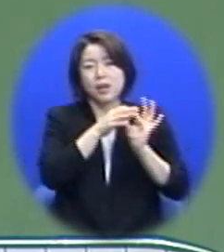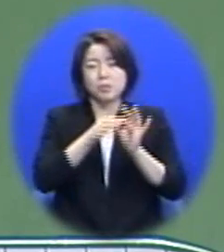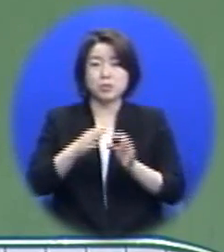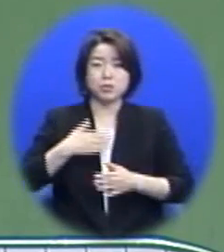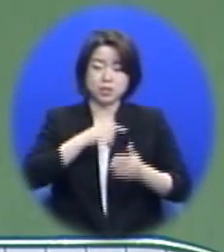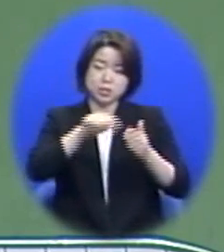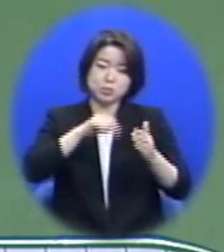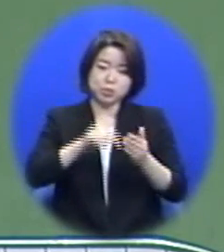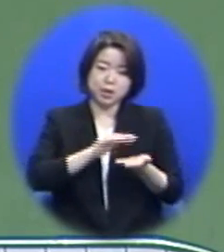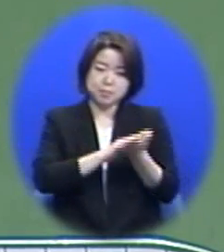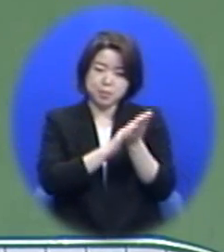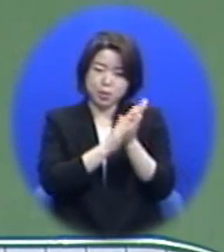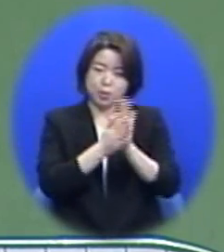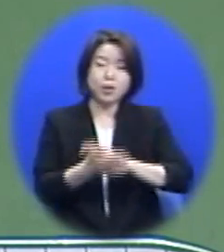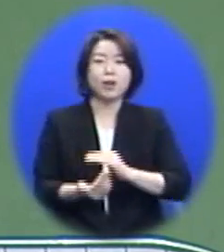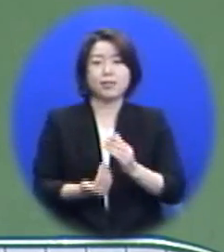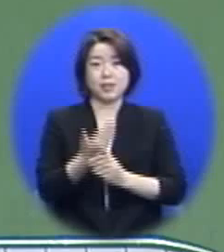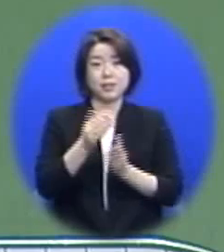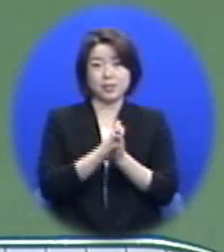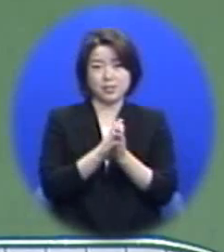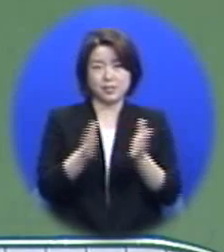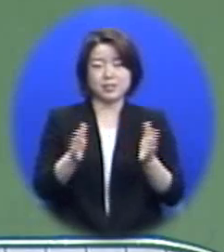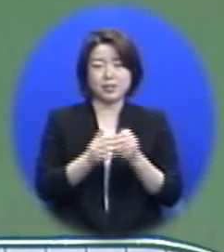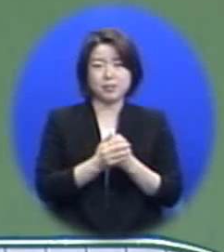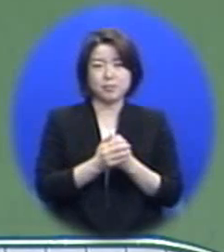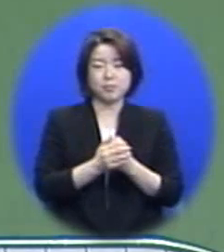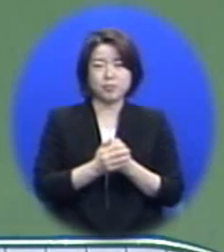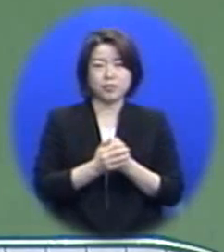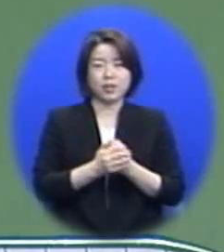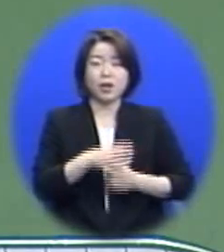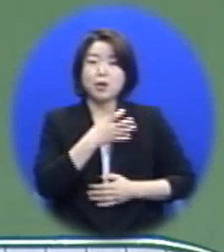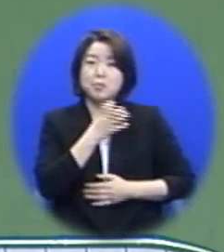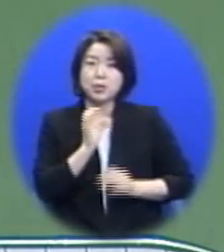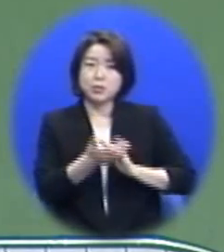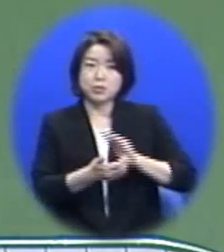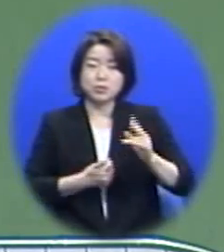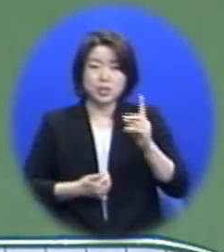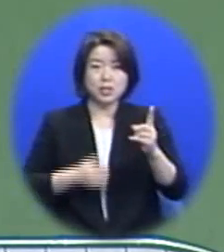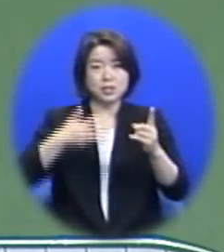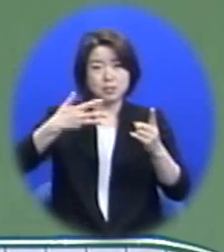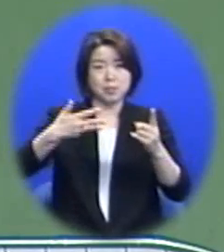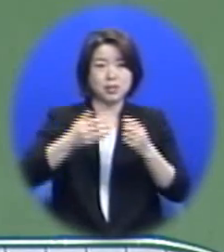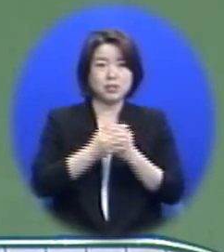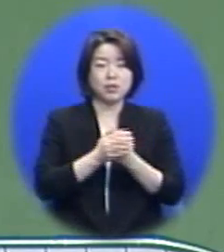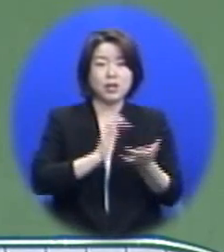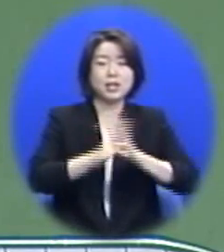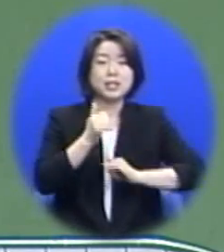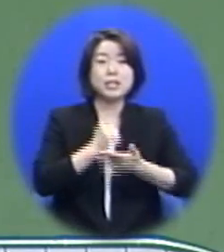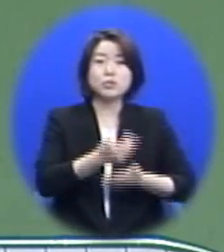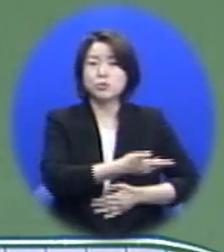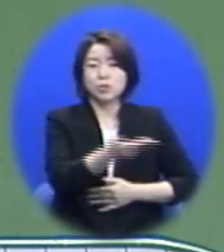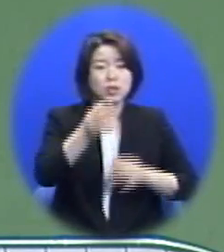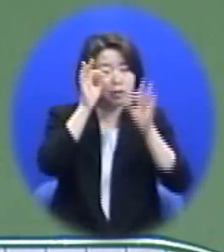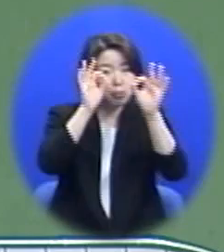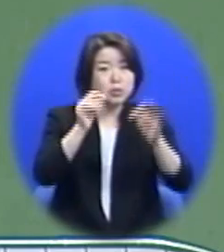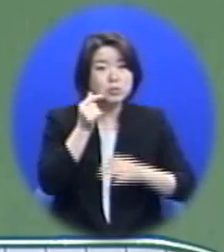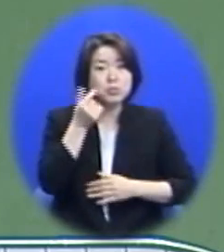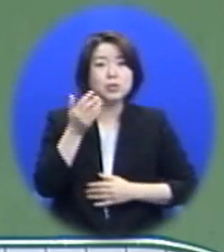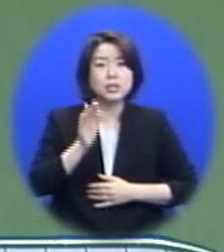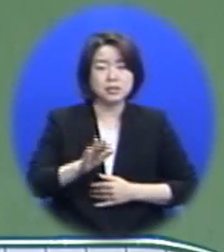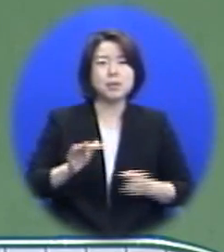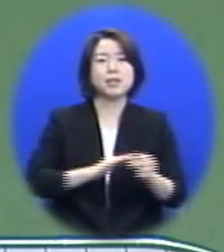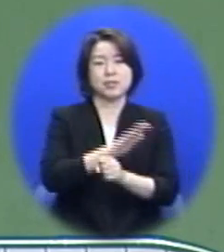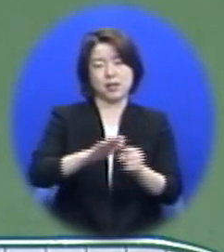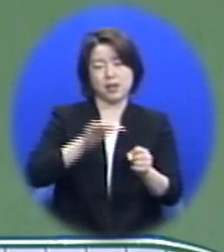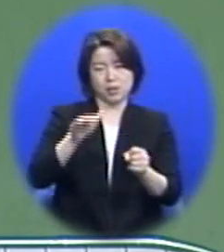변화가 일어났어 베드로전서 1장 8절 말씀에 예수를 너희가 보지 못하였으나 사랑하는도다